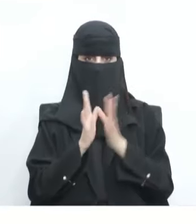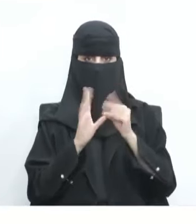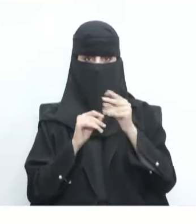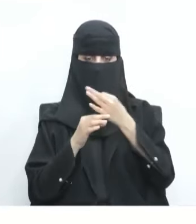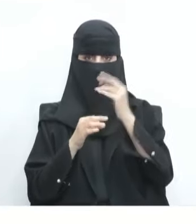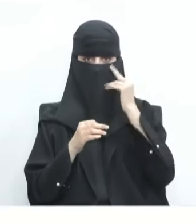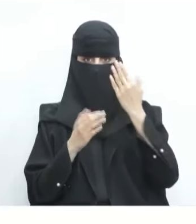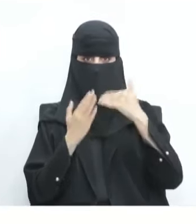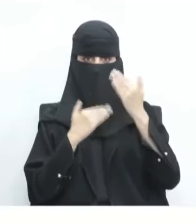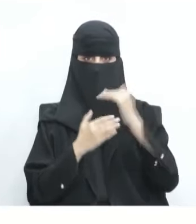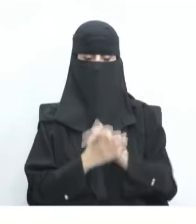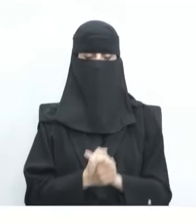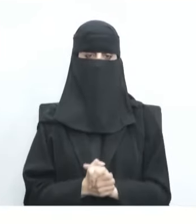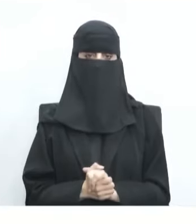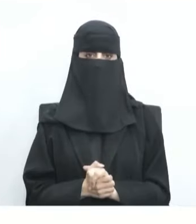هذا السؤال